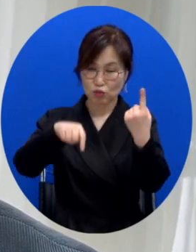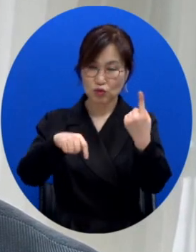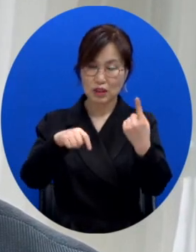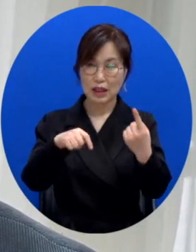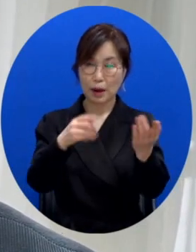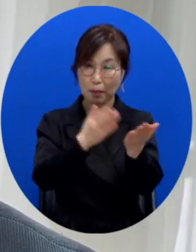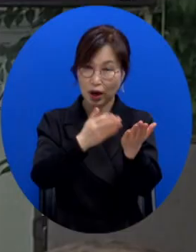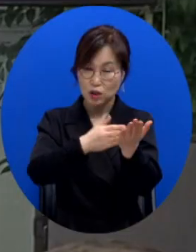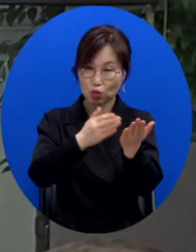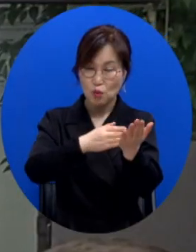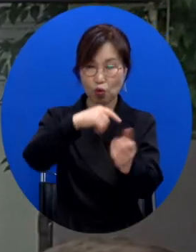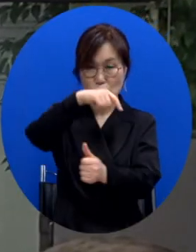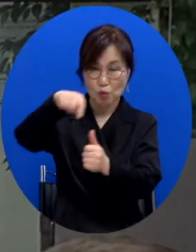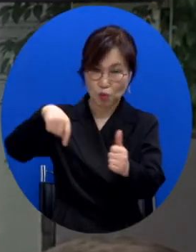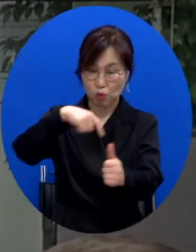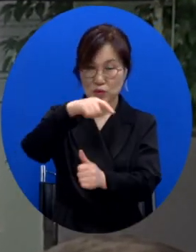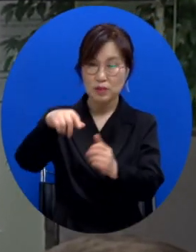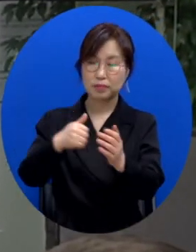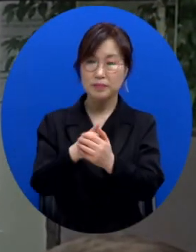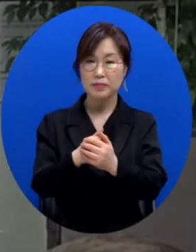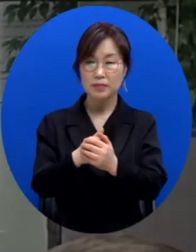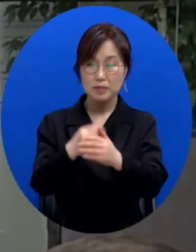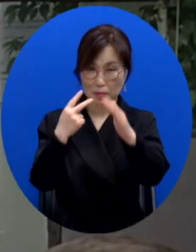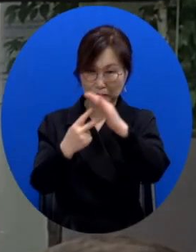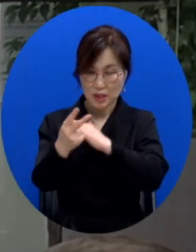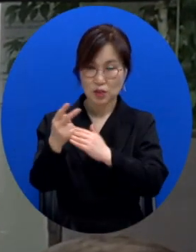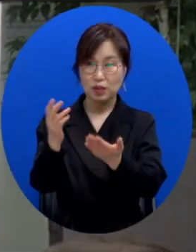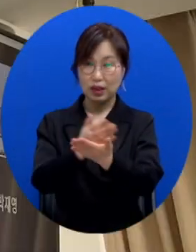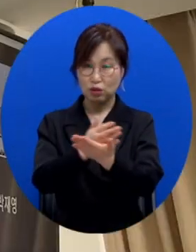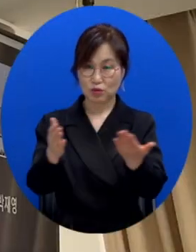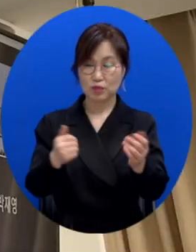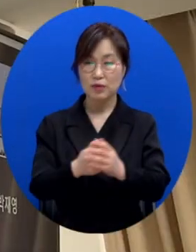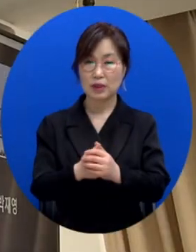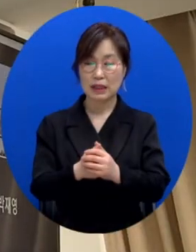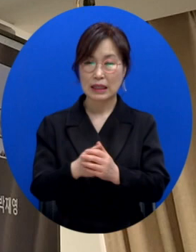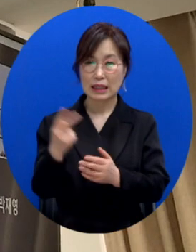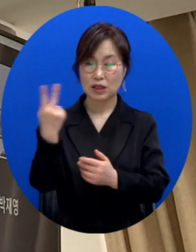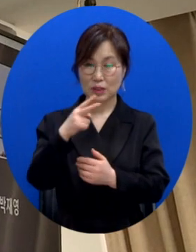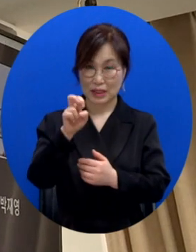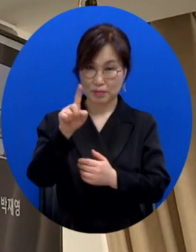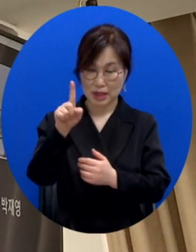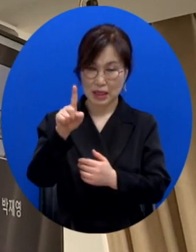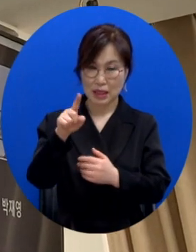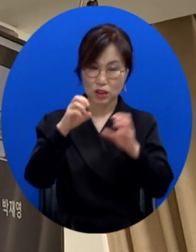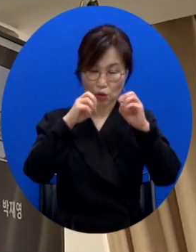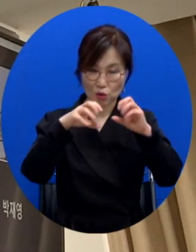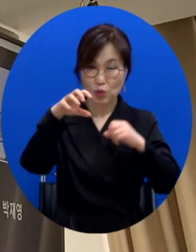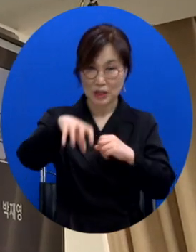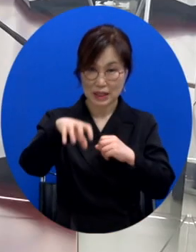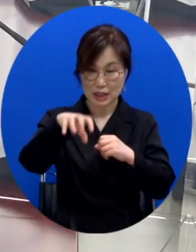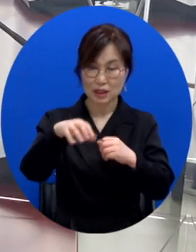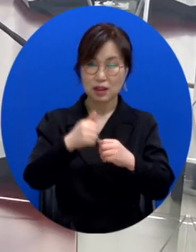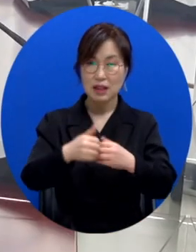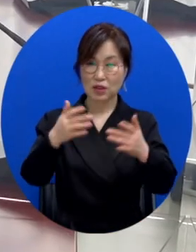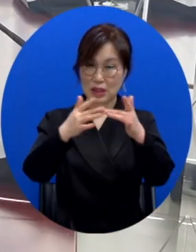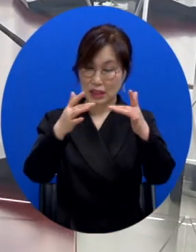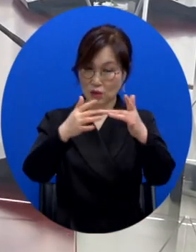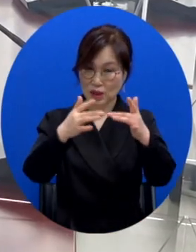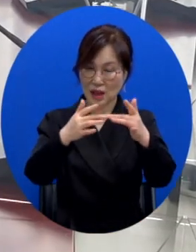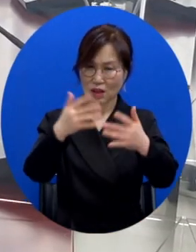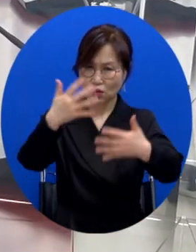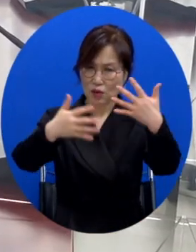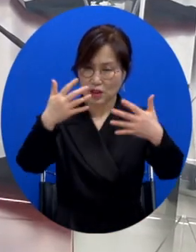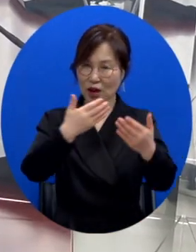방송국의 현황과 비전을 나누는 시간으로 진행됐습니다. 2021년은 선교지에서 비대면 사역 시스템의 중요성이